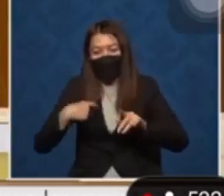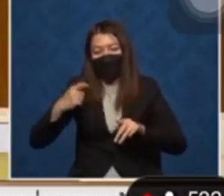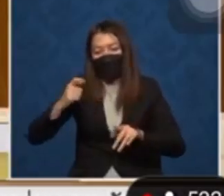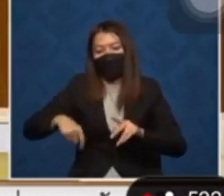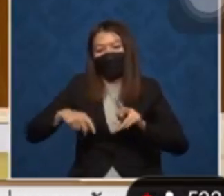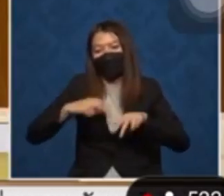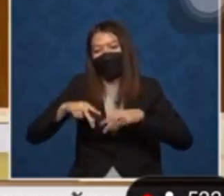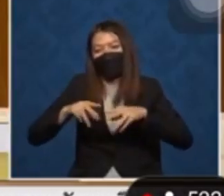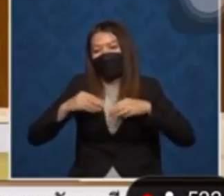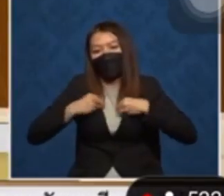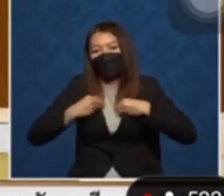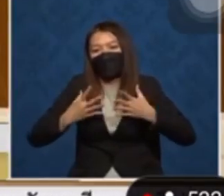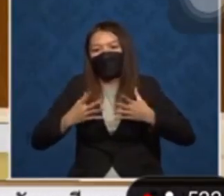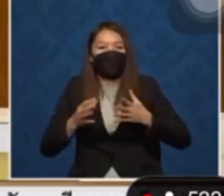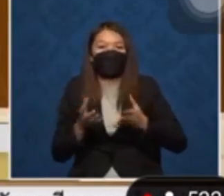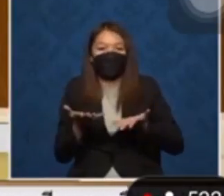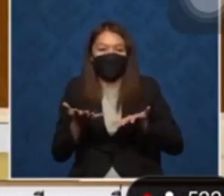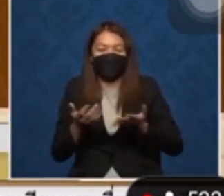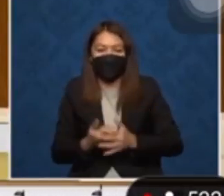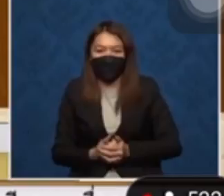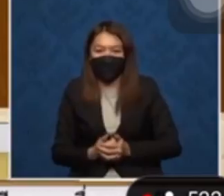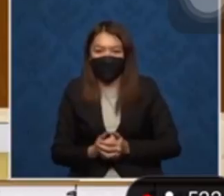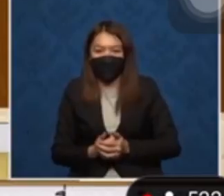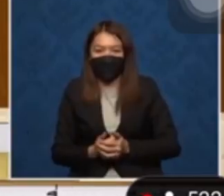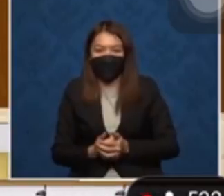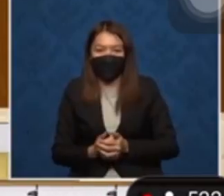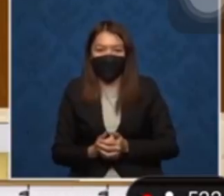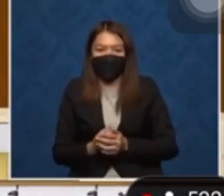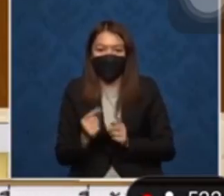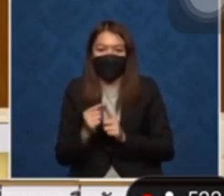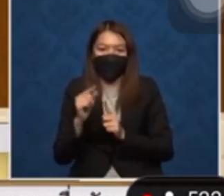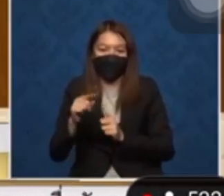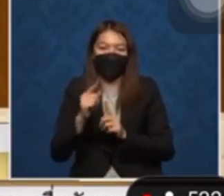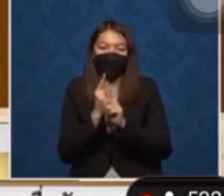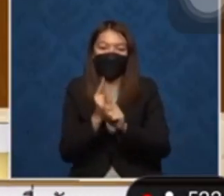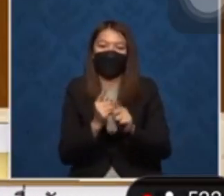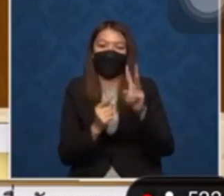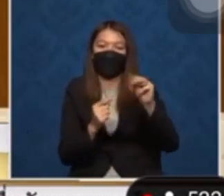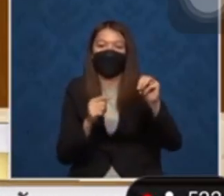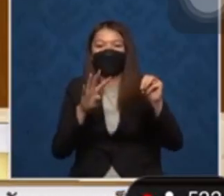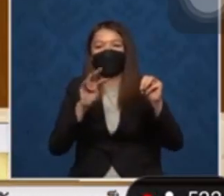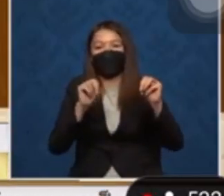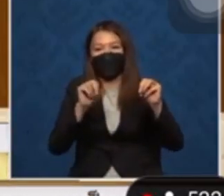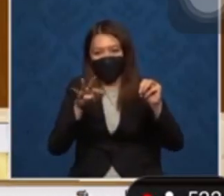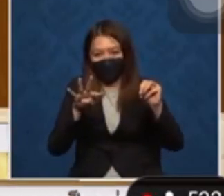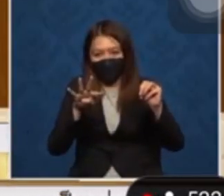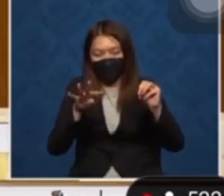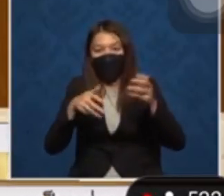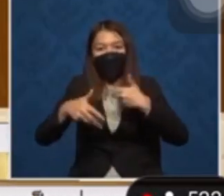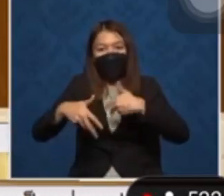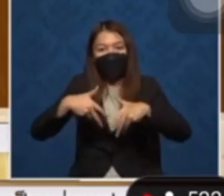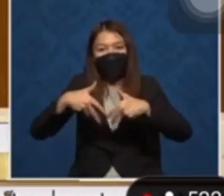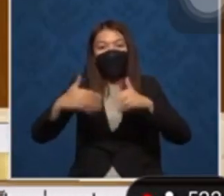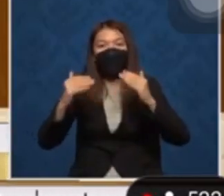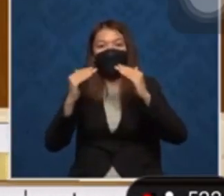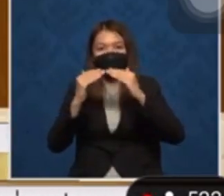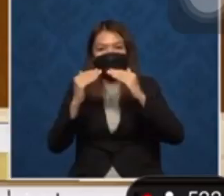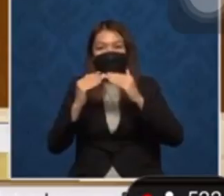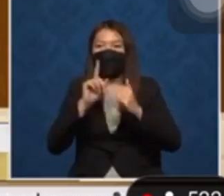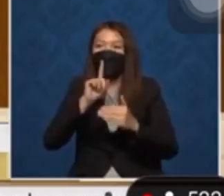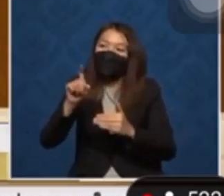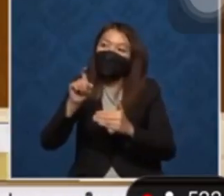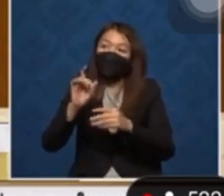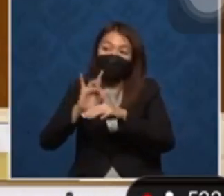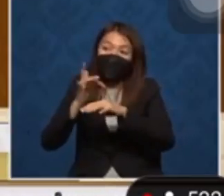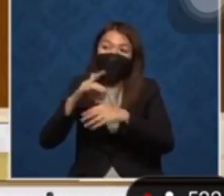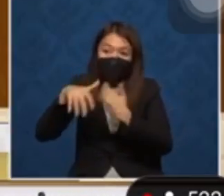ไม่รับฟ้องเพราะว่าเป็นคำสั่งตามมาตรา44และเมื่อประชาชนมาใช้สิทธิ์ในการทวงถามสิ่งแวดล้